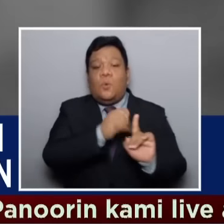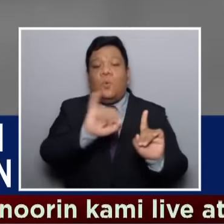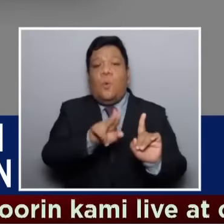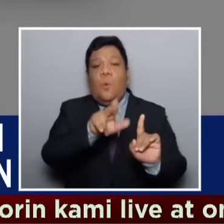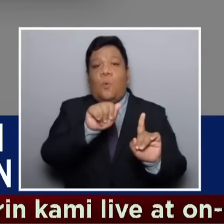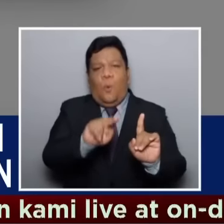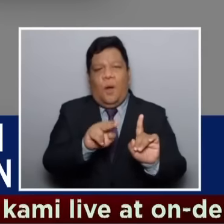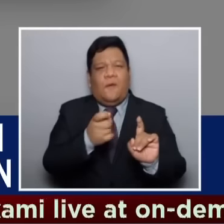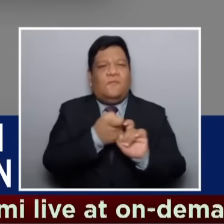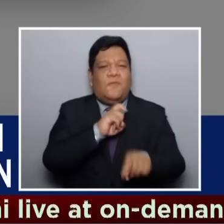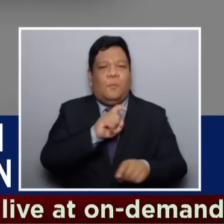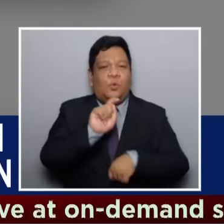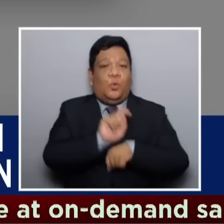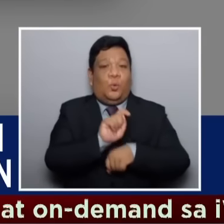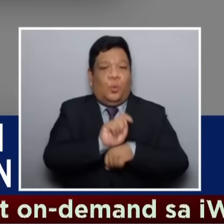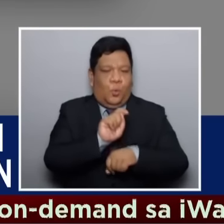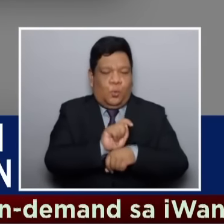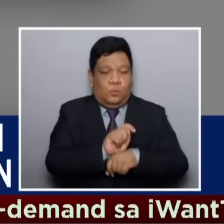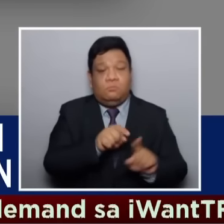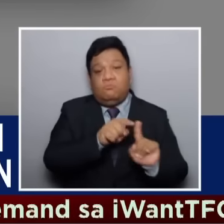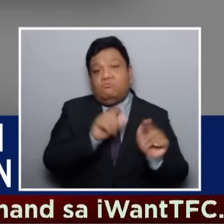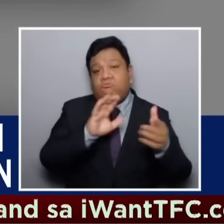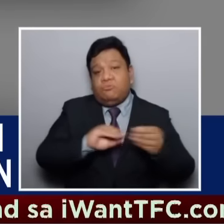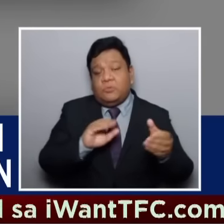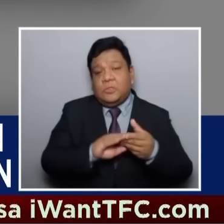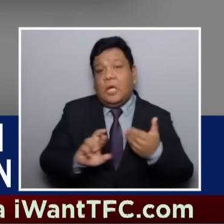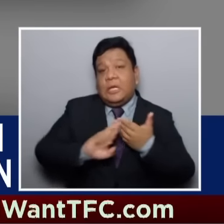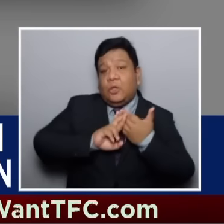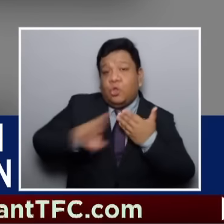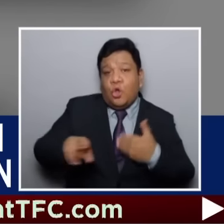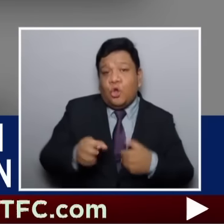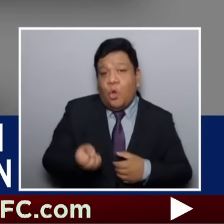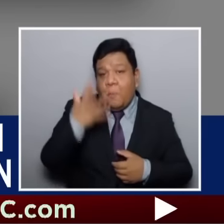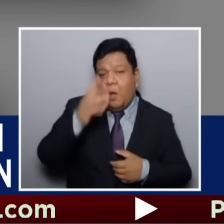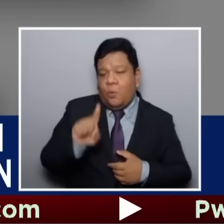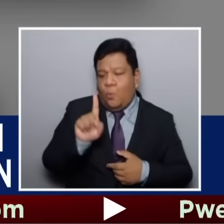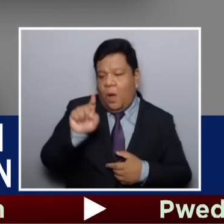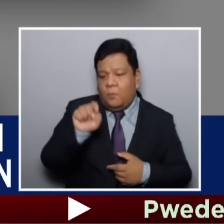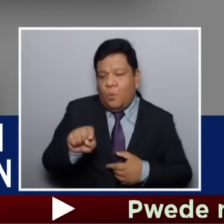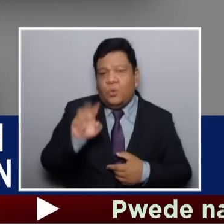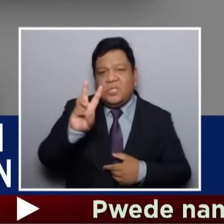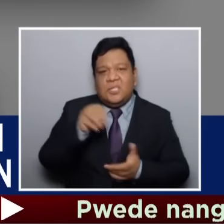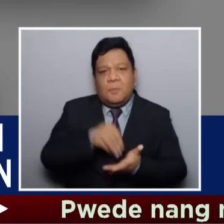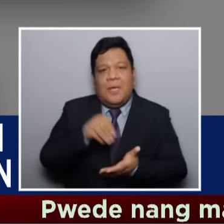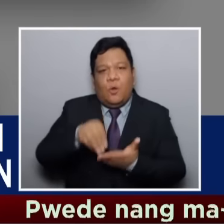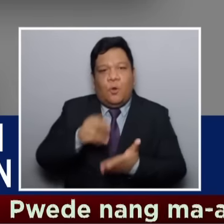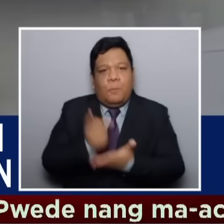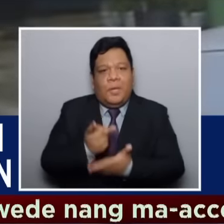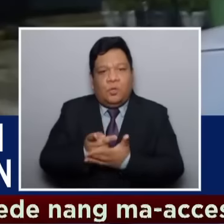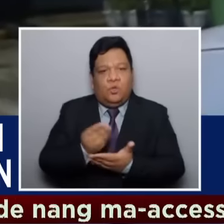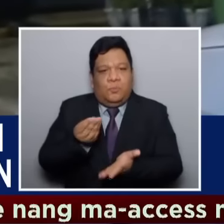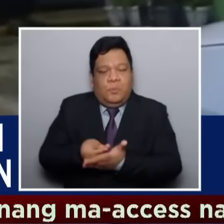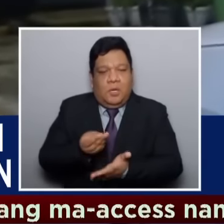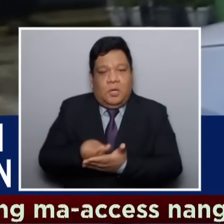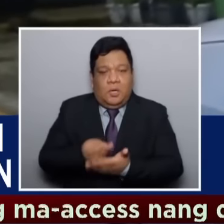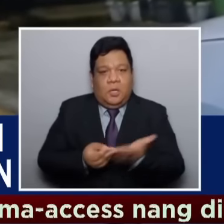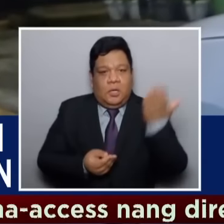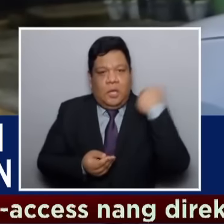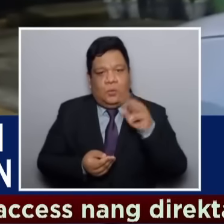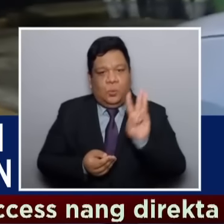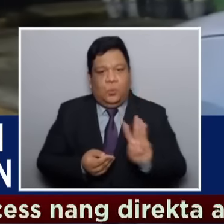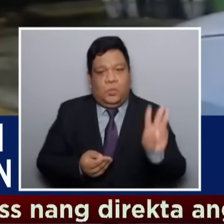Manila. Ikwinento niyang nagsauli siya ng 1.6 million pesos na cash. Anya, mag-alas 8 noong Miyerkules nang sumakay sa kanya